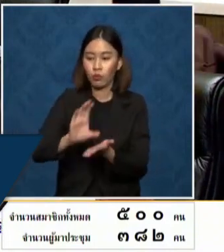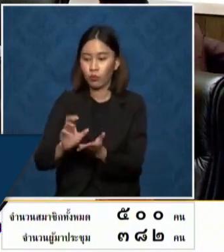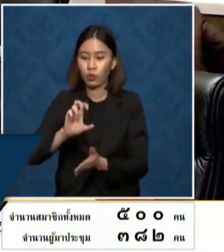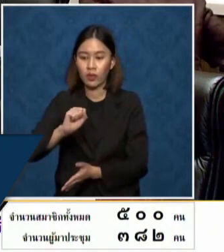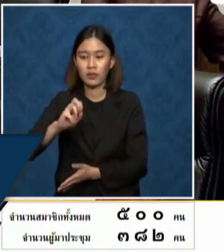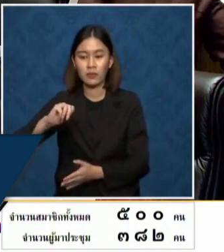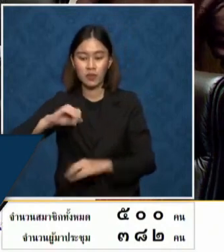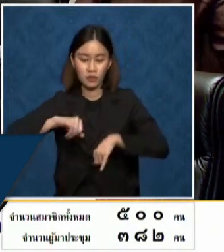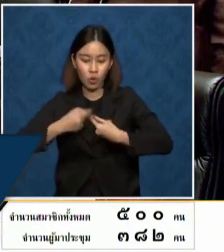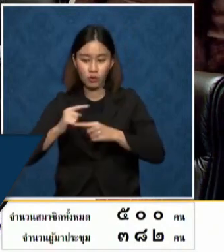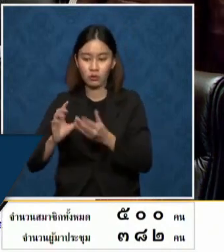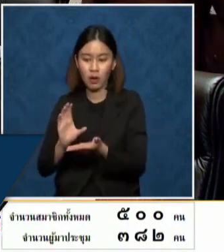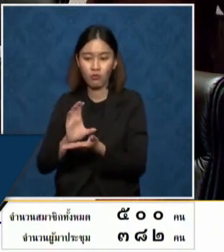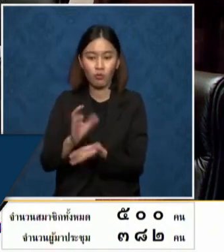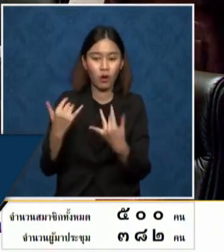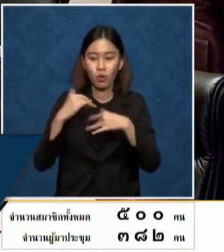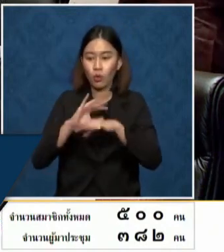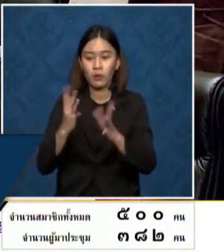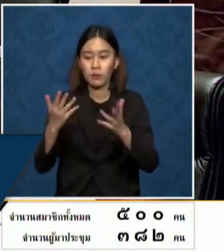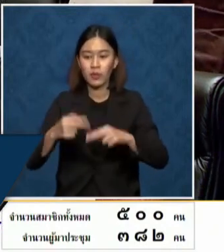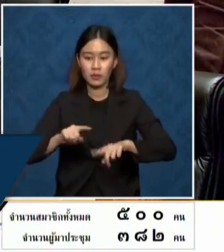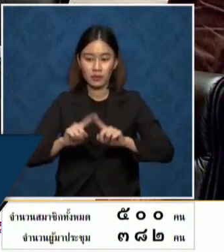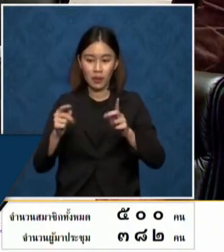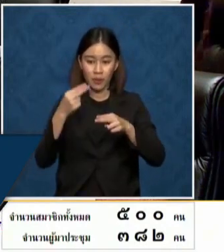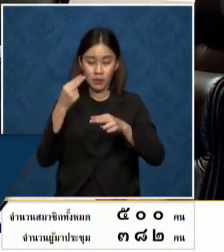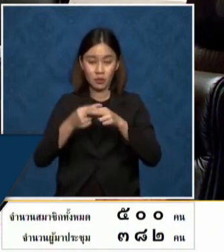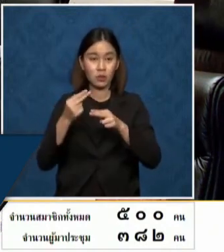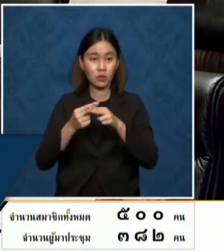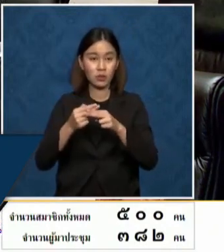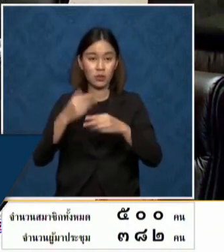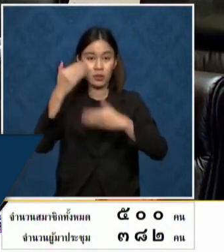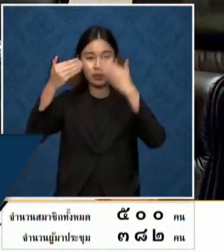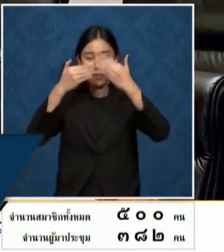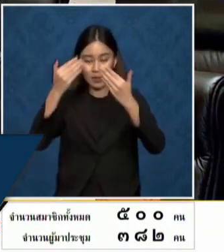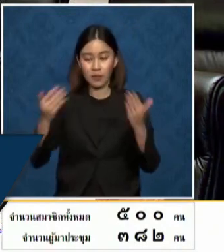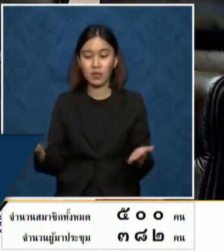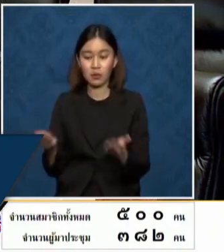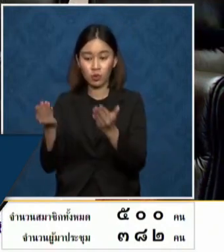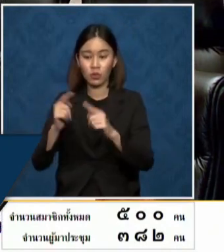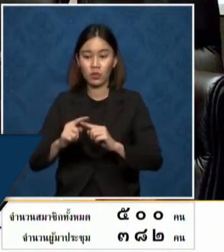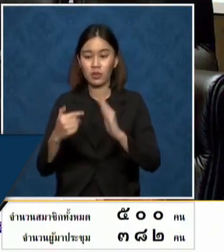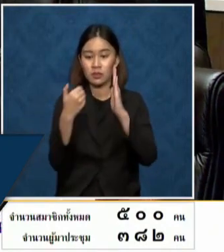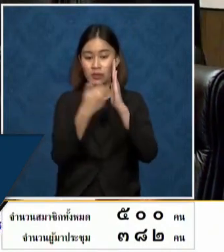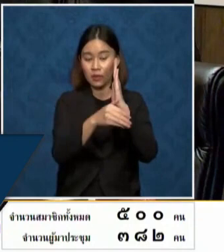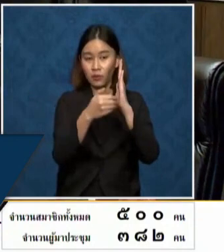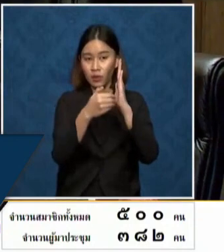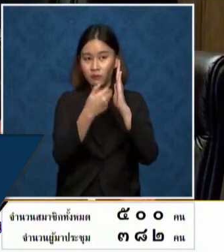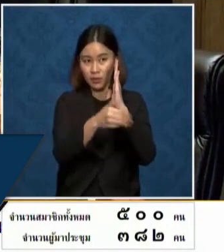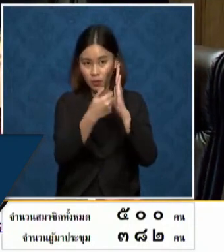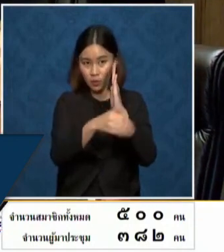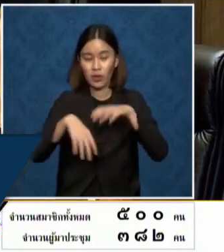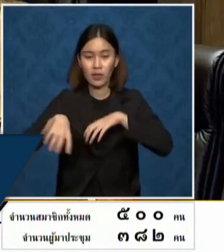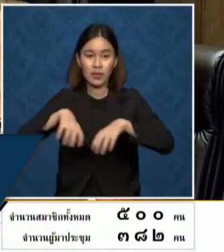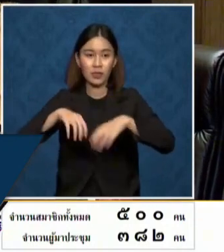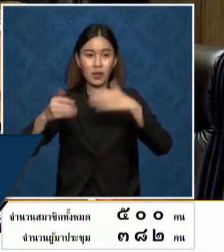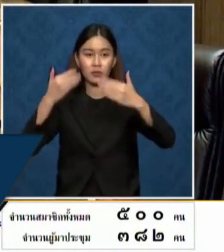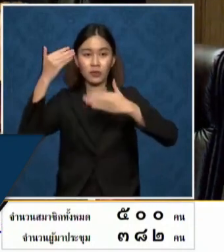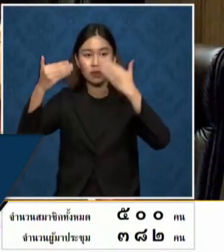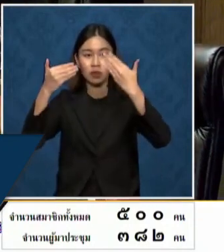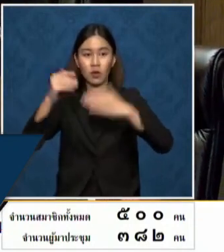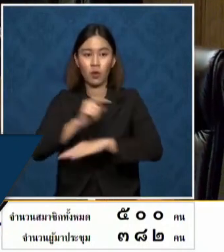มีส่วนร่วมแต่ใช้ชื่องานเพื่อสนับสนุน SMEจังหวัดภาคตะวันออกจังหวัดหนึ่งจัดงานเมือง